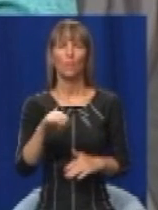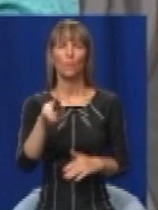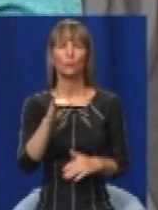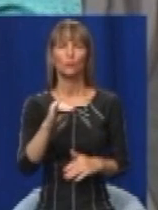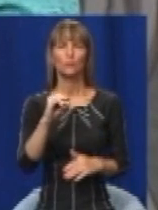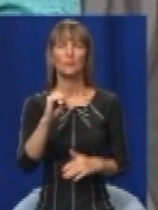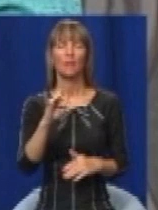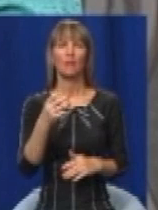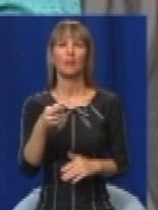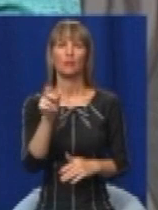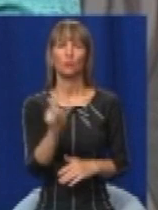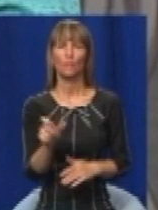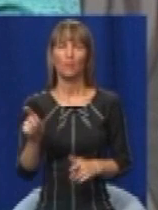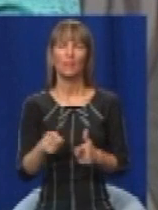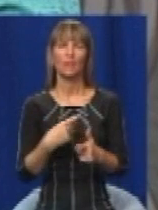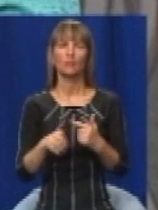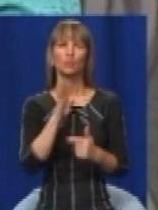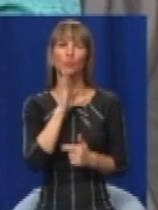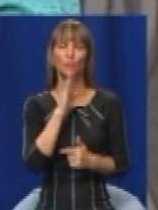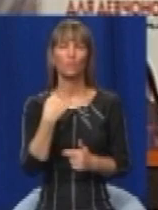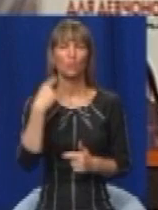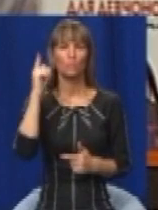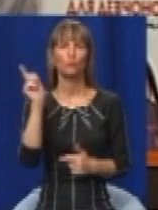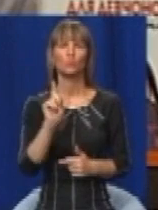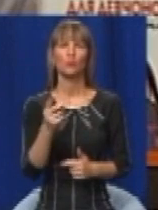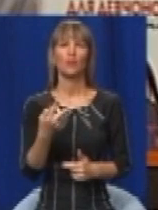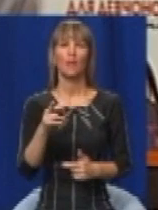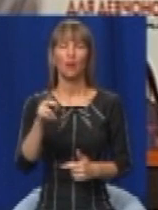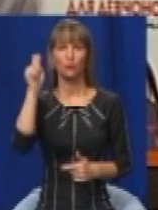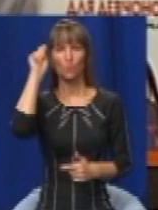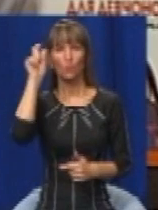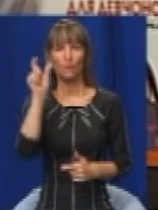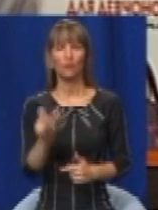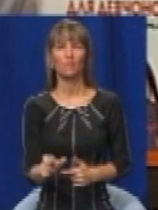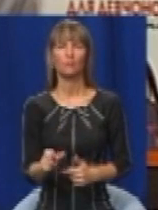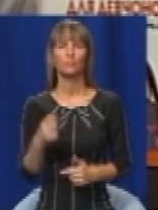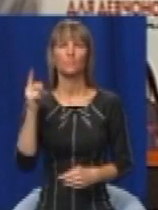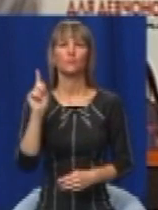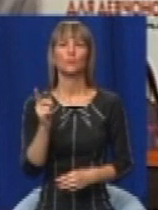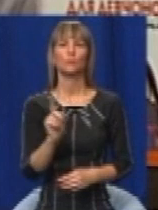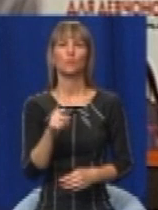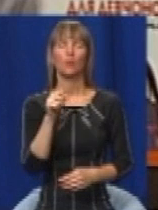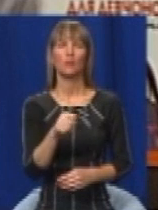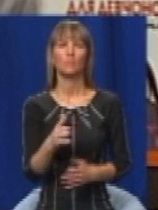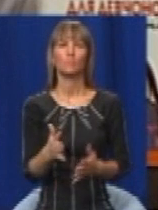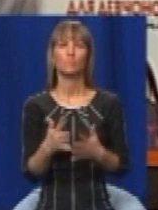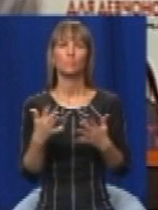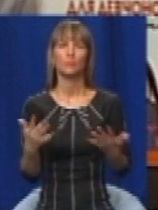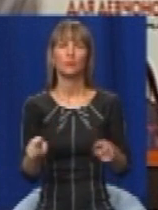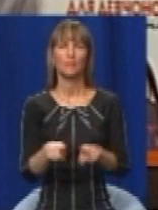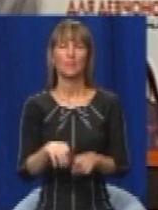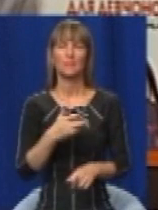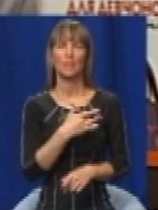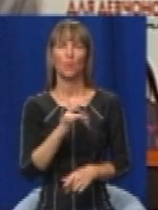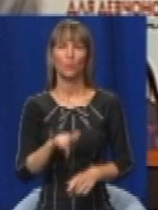простіша? Для чоловіків чи для жінок? Мені здається, для чоловіків, тому що ну, вони більше такі